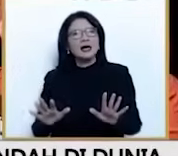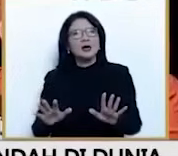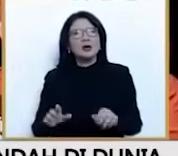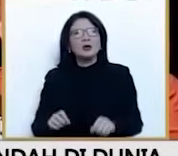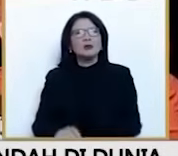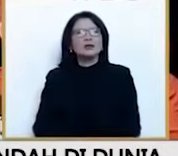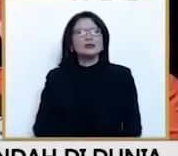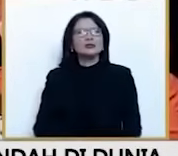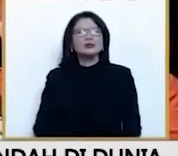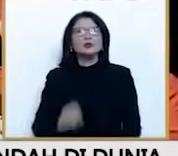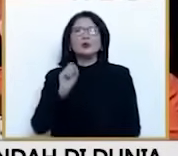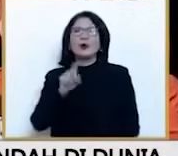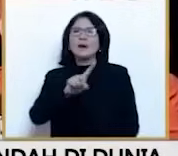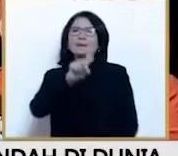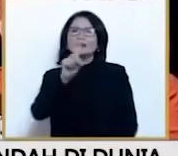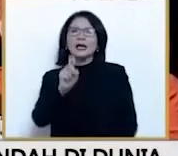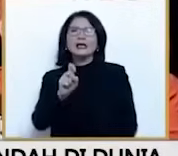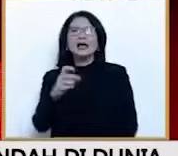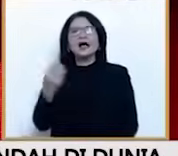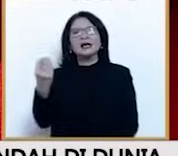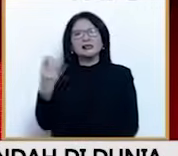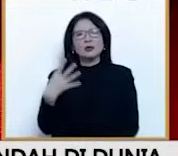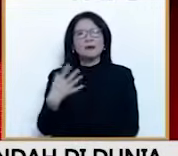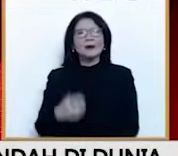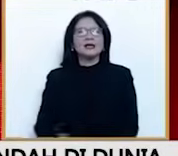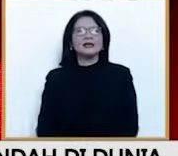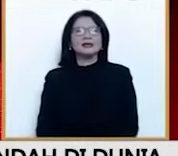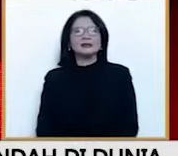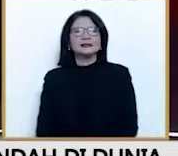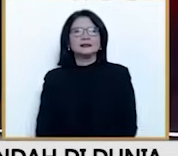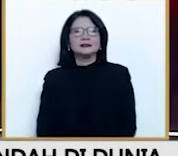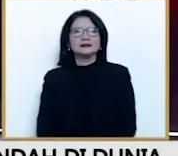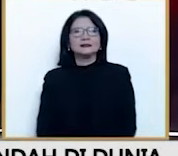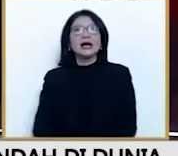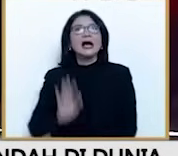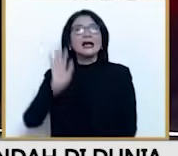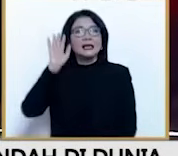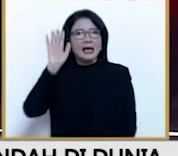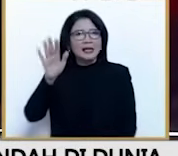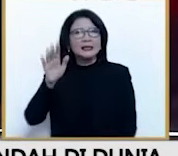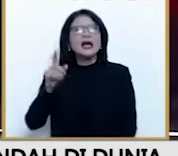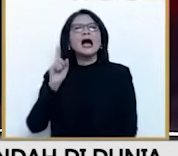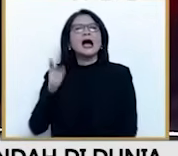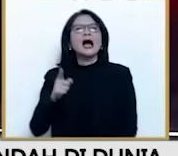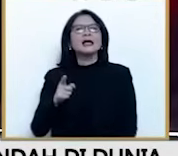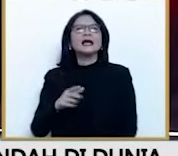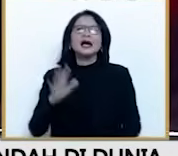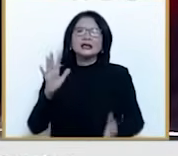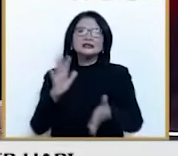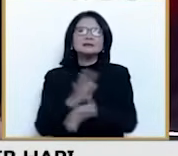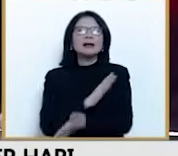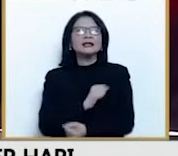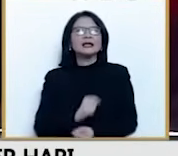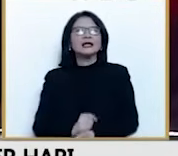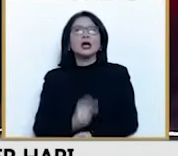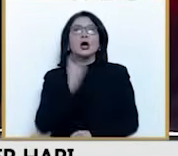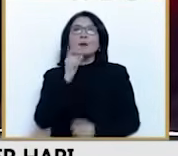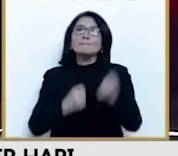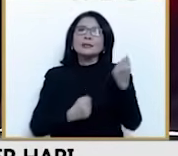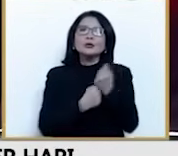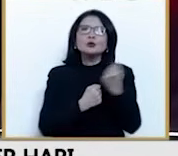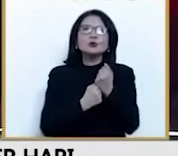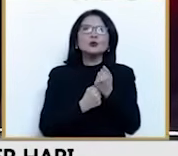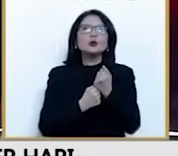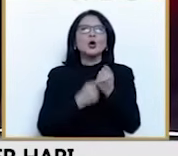calon memberikan pertanyaan, jawaban, ataupun juga memberikan tanggapan. Nanti kami akan berikan sesi tersendiri kepada para pendukung